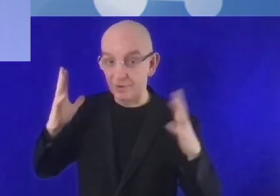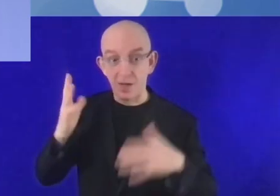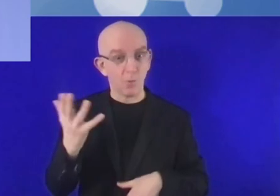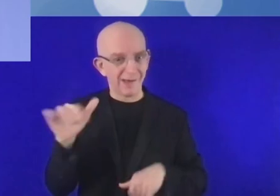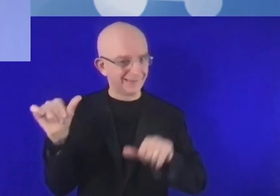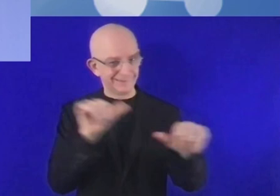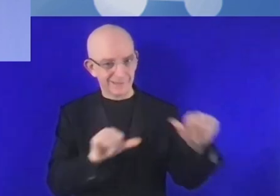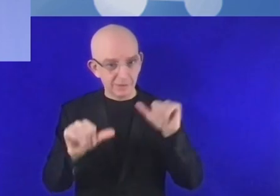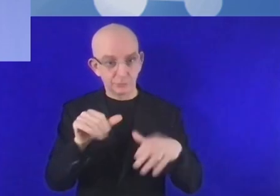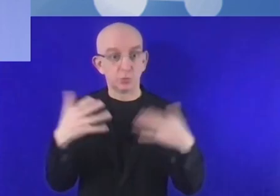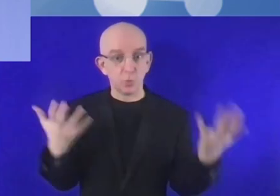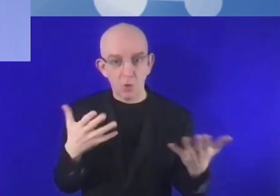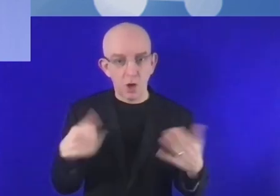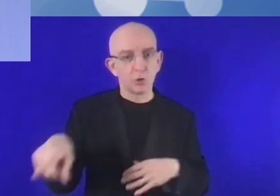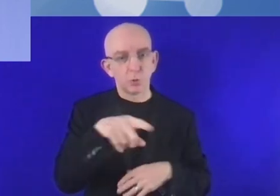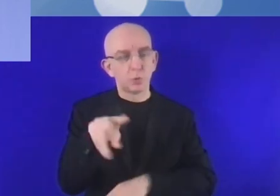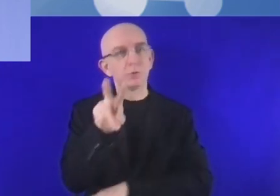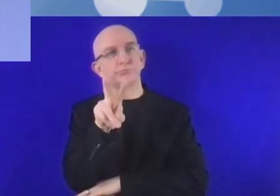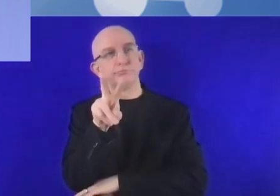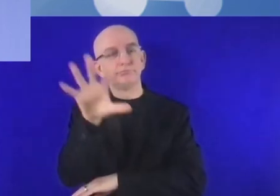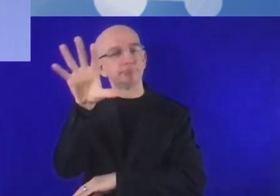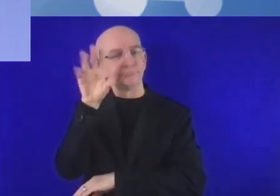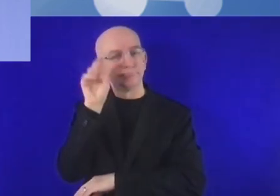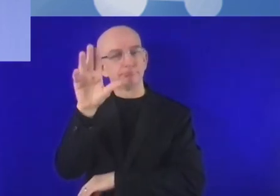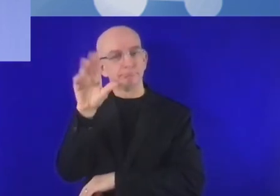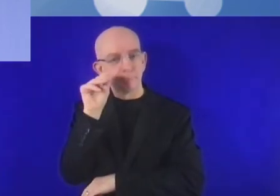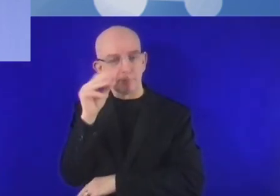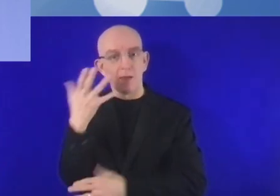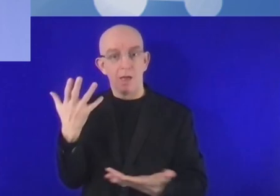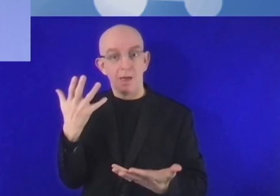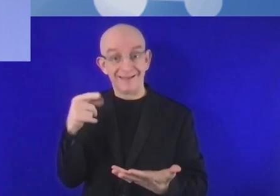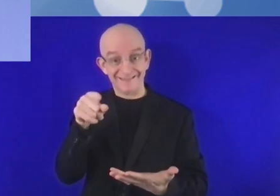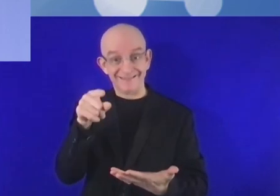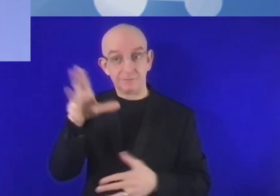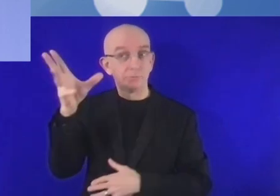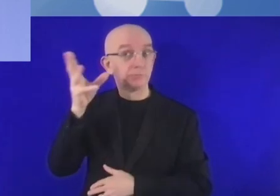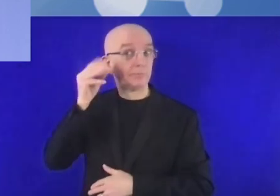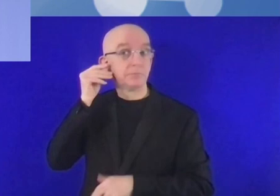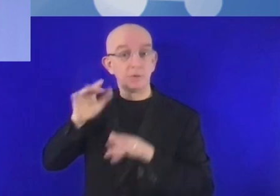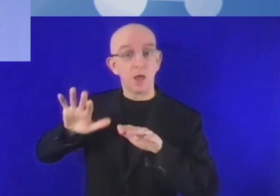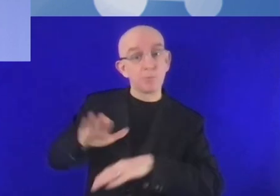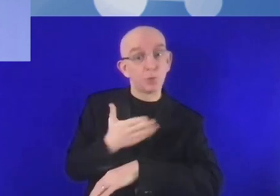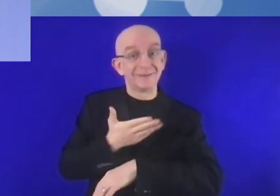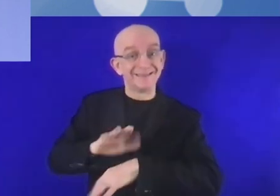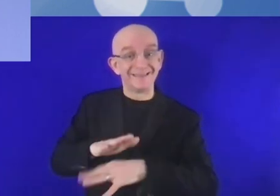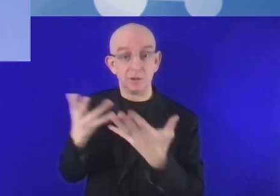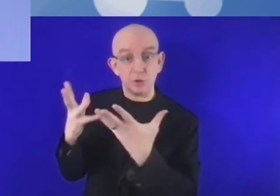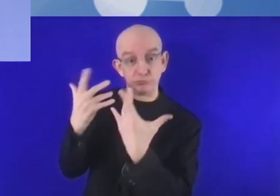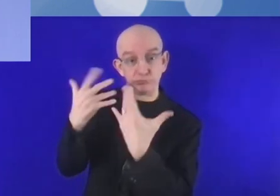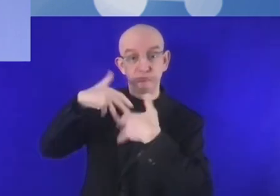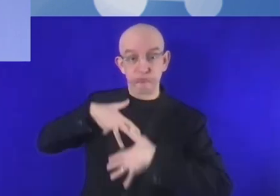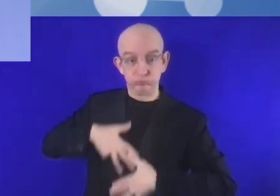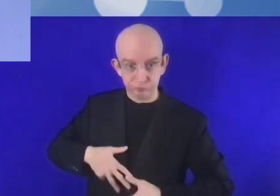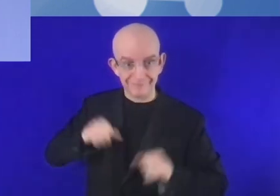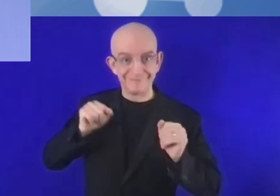nas docierają, zmieniają nas jako jednostki biologiczne. Jako muzyk jestem tego świadomy i